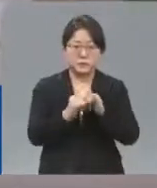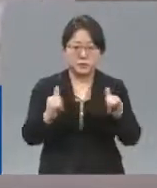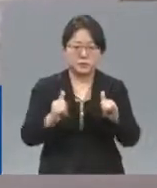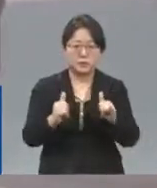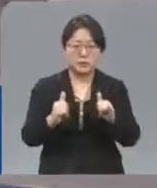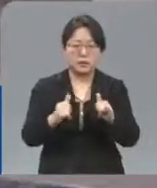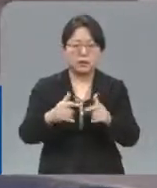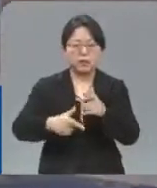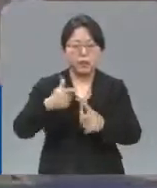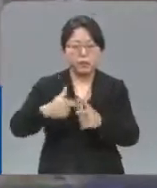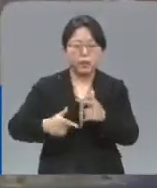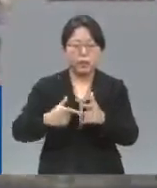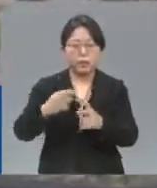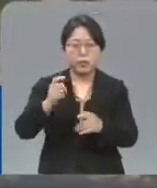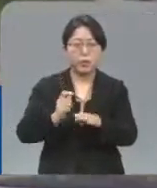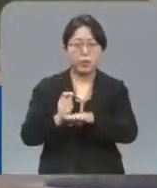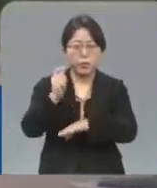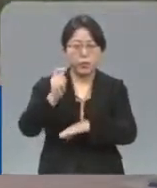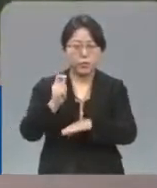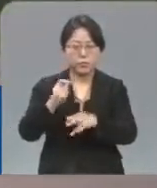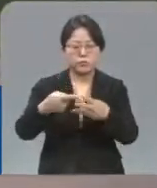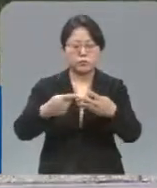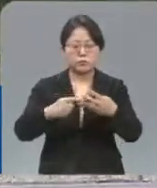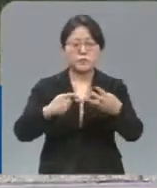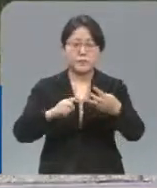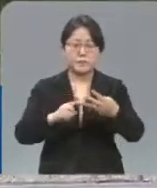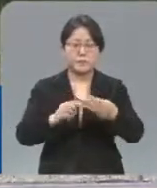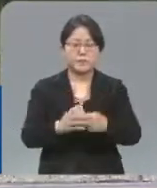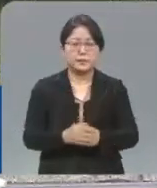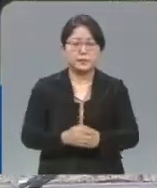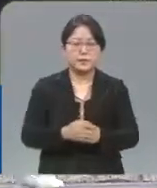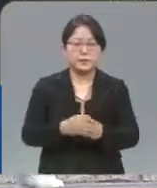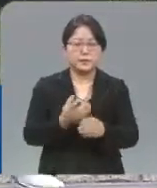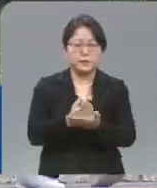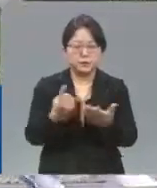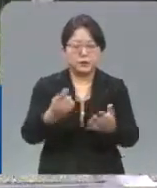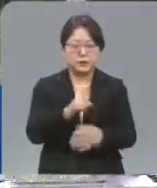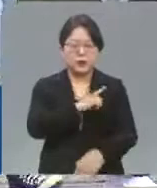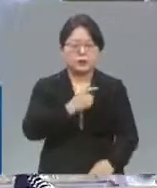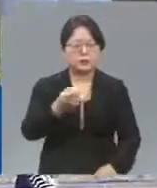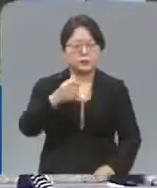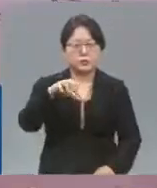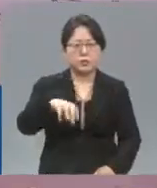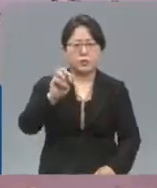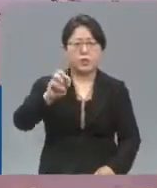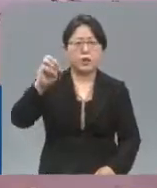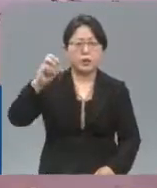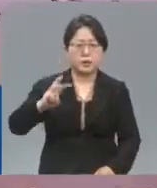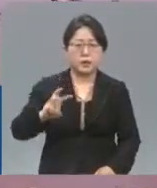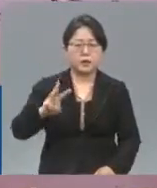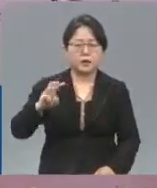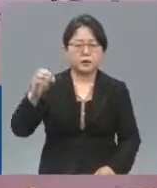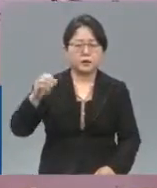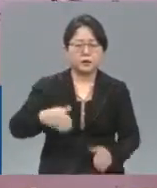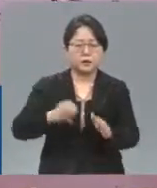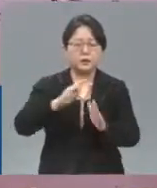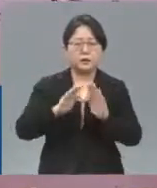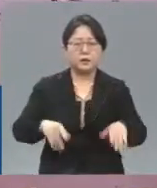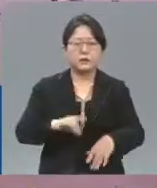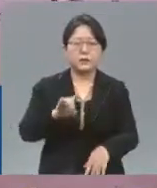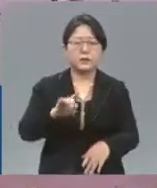명이었고 목포시와 고흥군이 뒤를 이었다고 밝혔습니다. 유출이 가장 적은 곳은 광양시로 전남에서